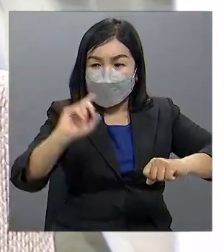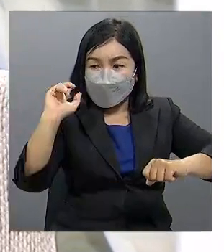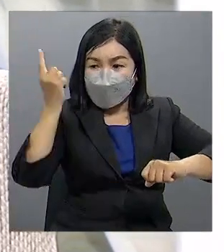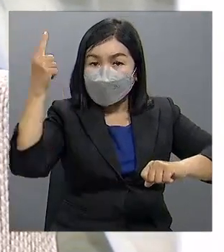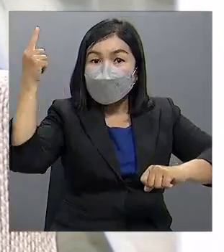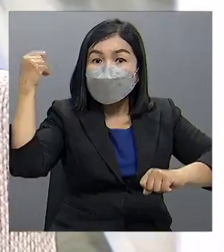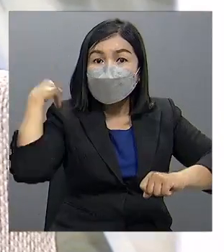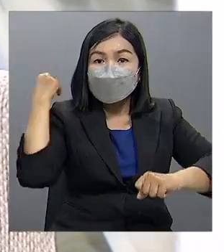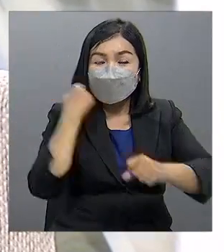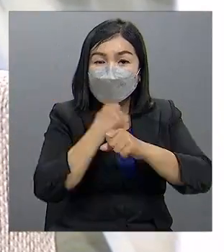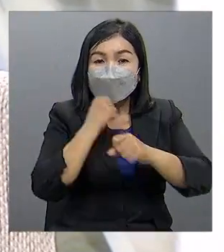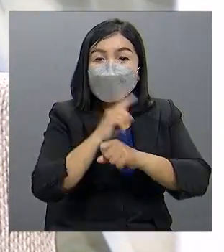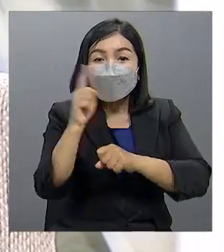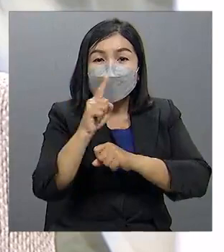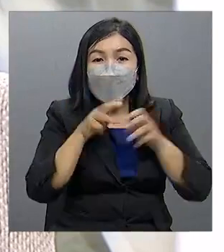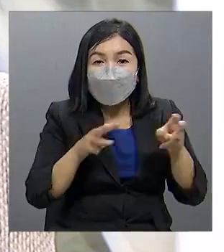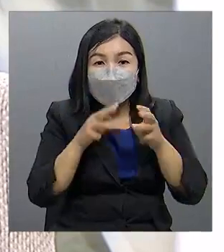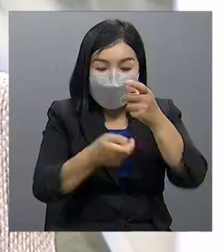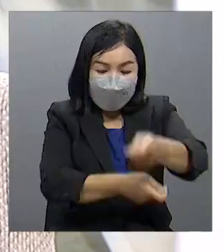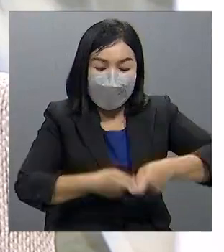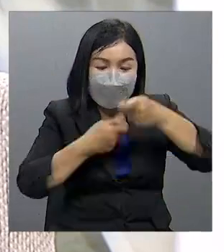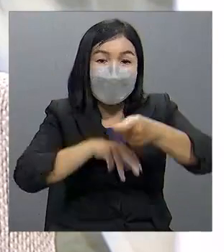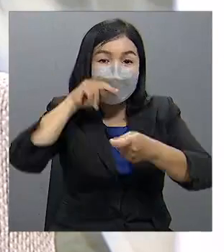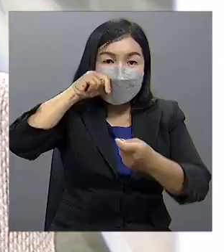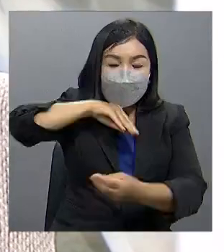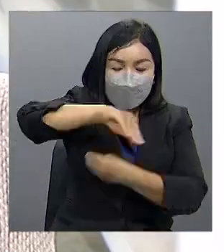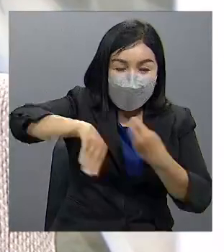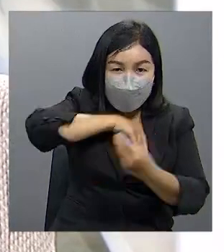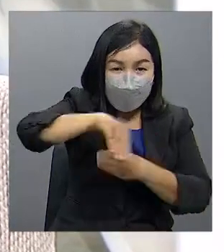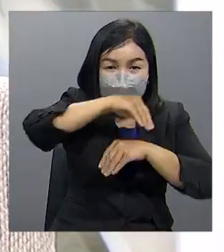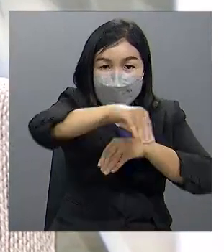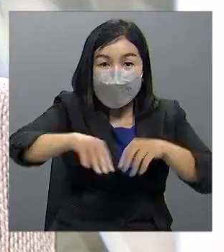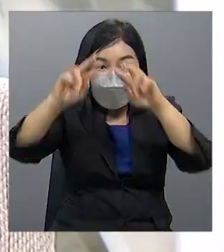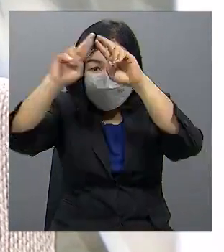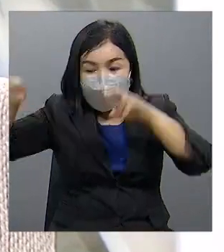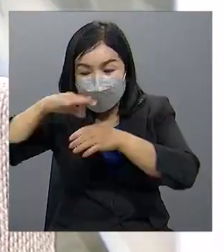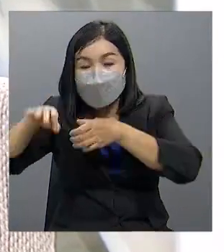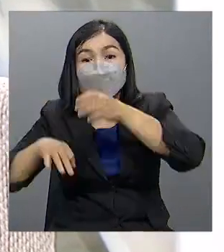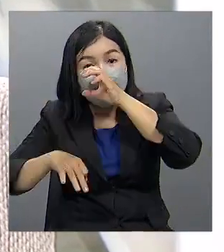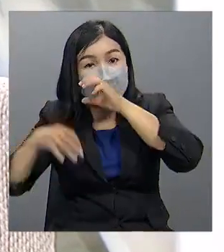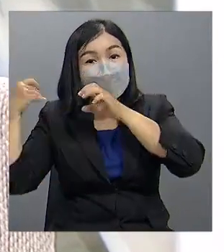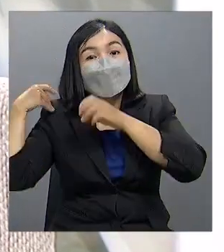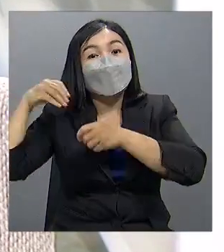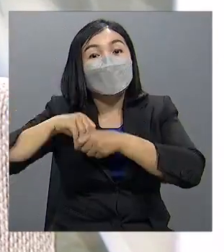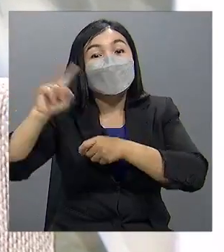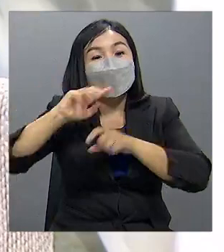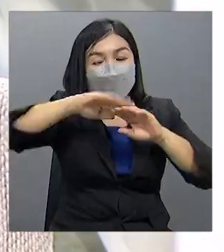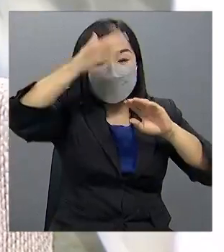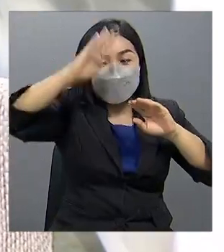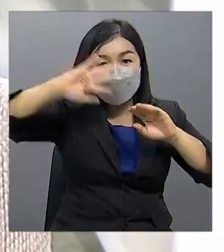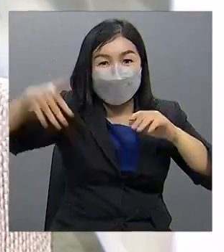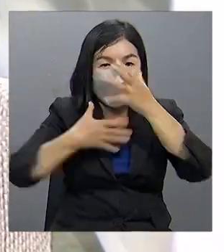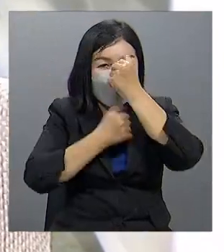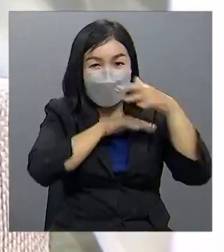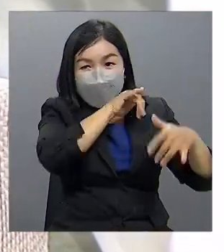คกหนองนาครอบครัวแล้วเปิดนาภูคาเฟ่กลางเทือกเขาภูพานนะคะเป็นแหล่งท่องเที่ยววิถีเชิงเกษตรนะ